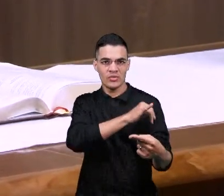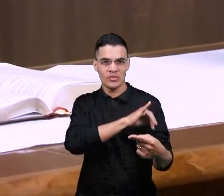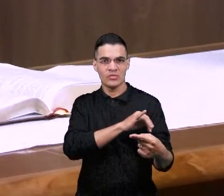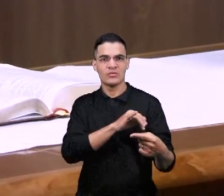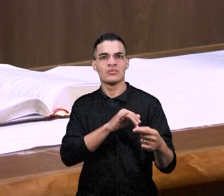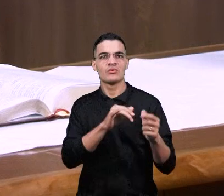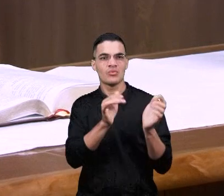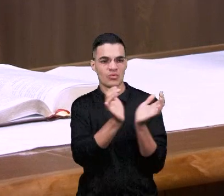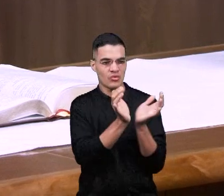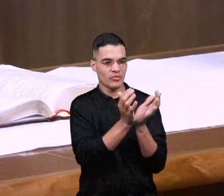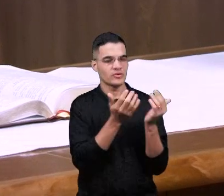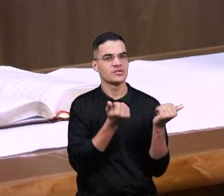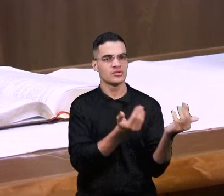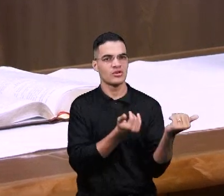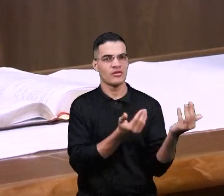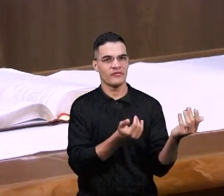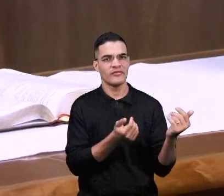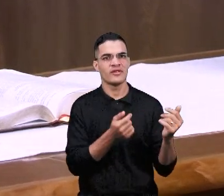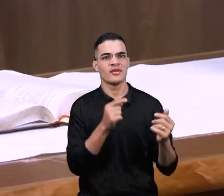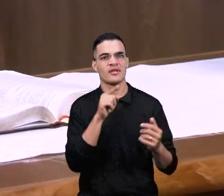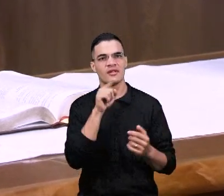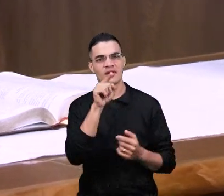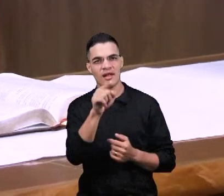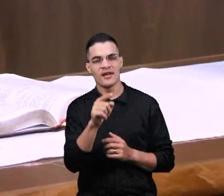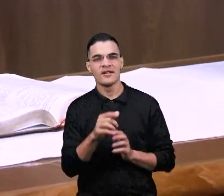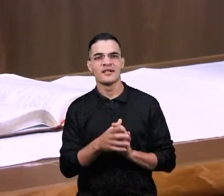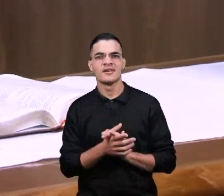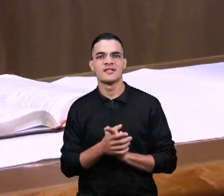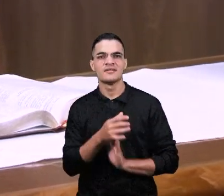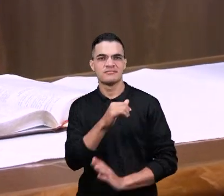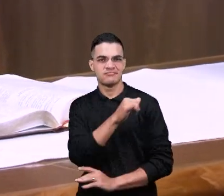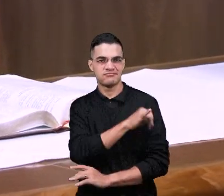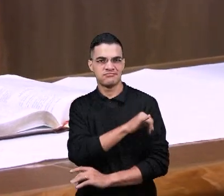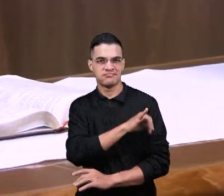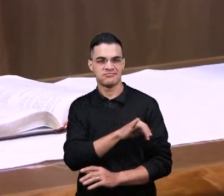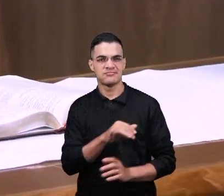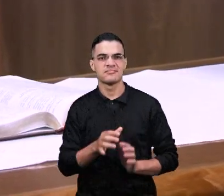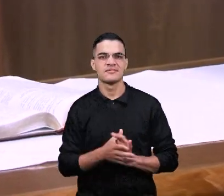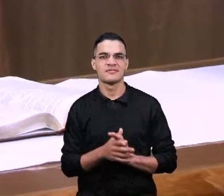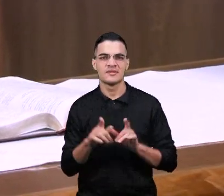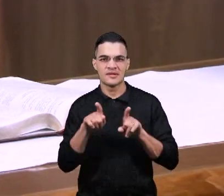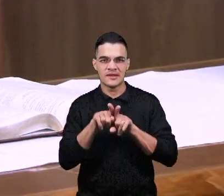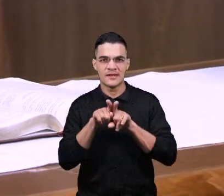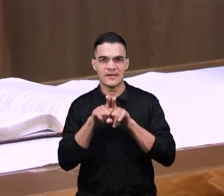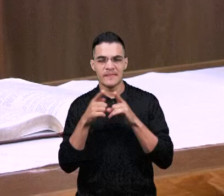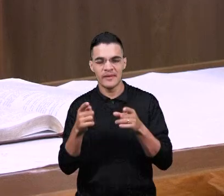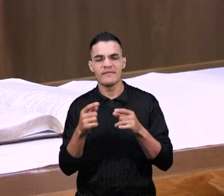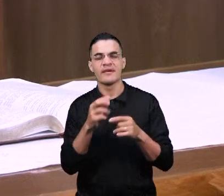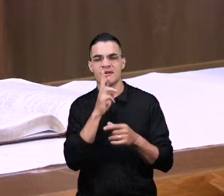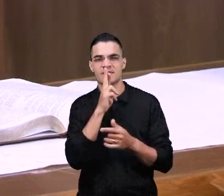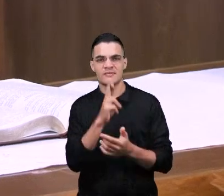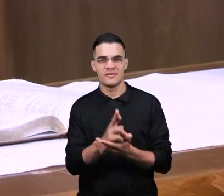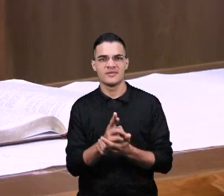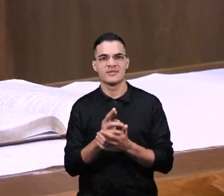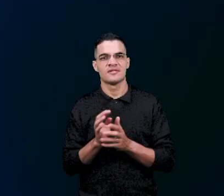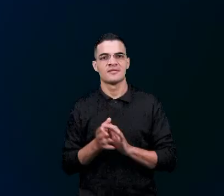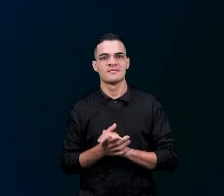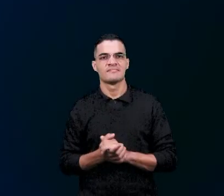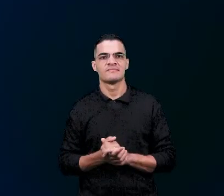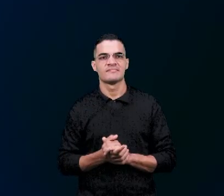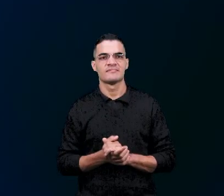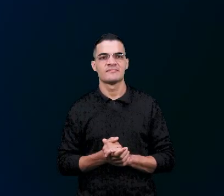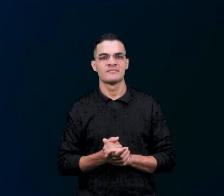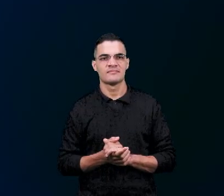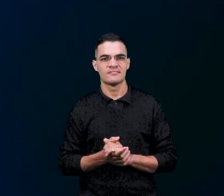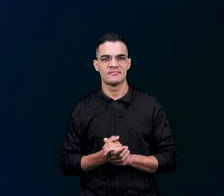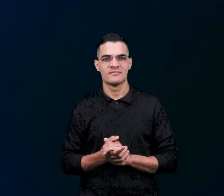frère Paulo Marcio du groupe de jeunes de l'église de Vila Coringa à Bahamas va donner la deuxième réponse à notre deuxième